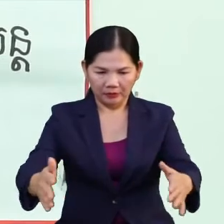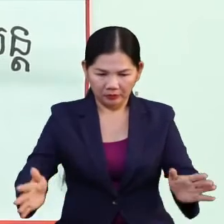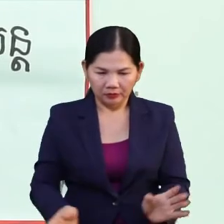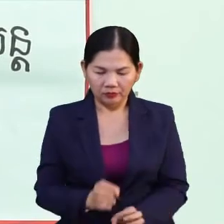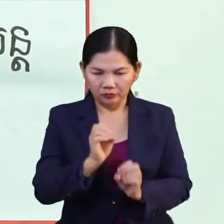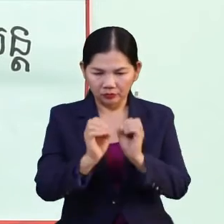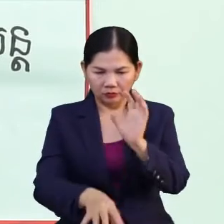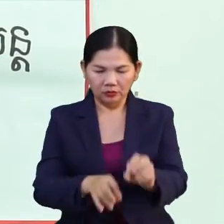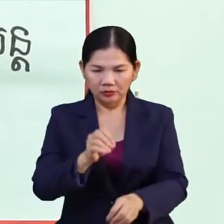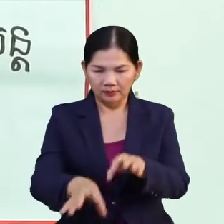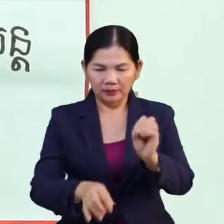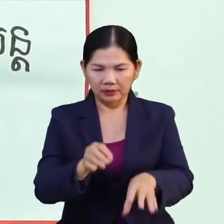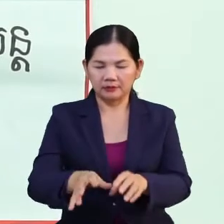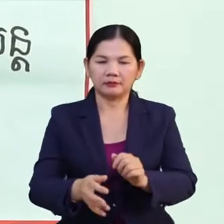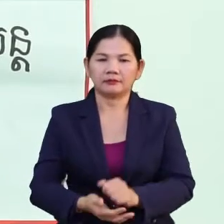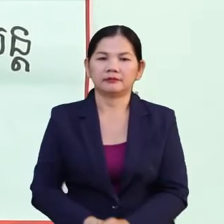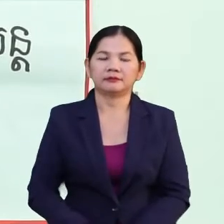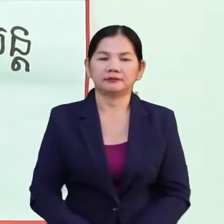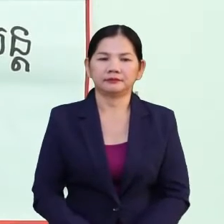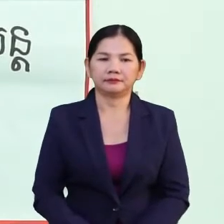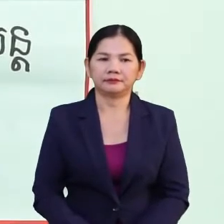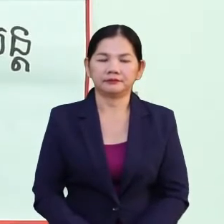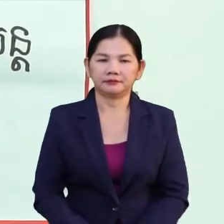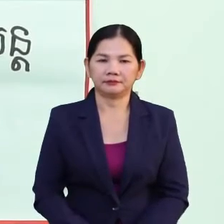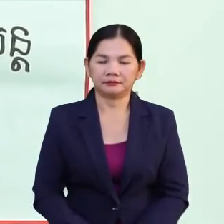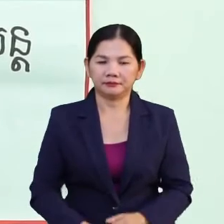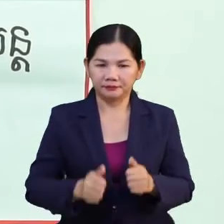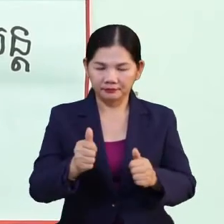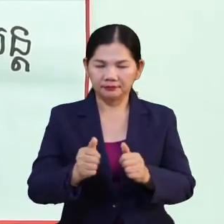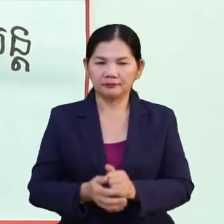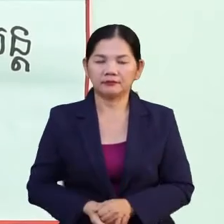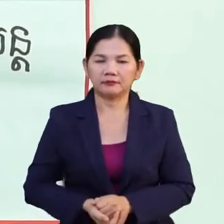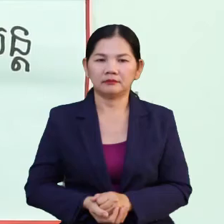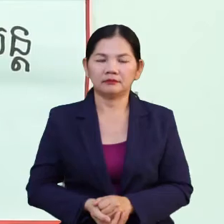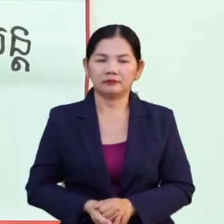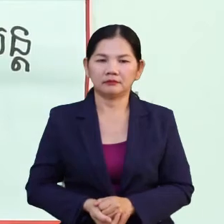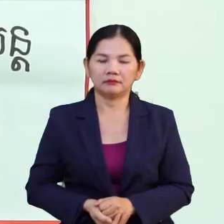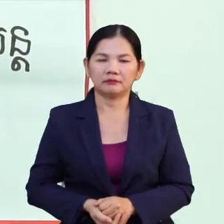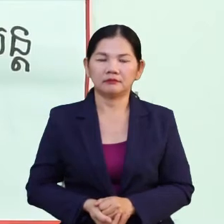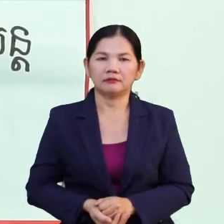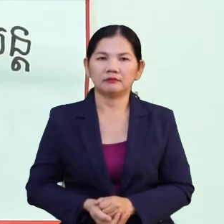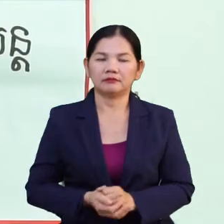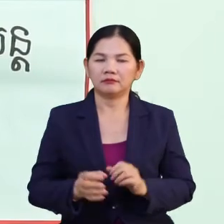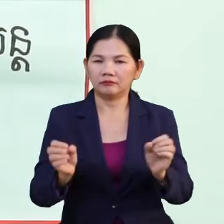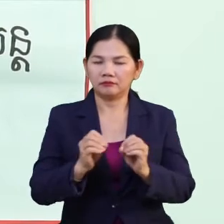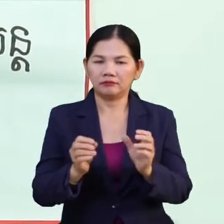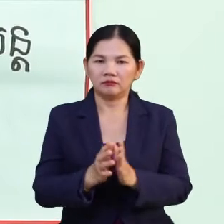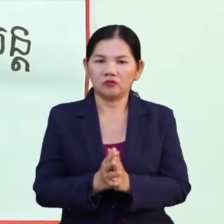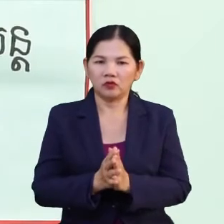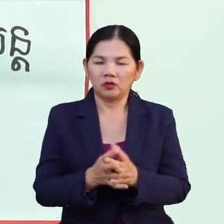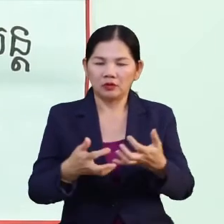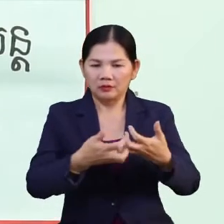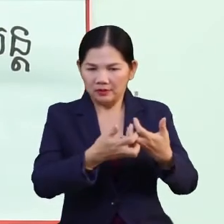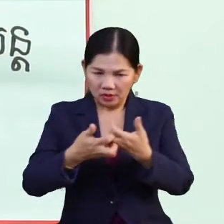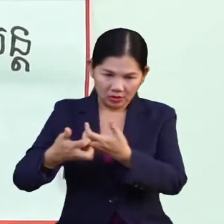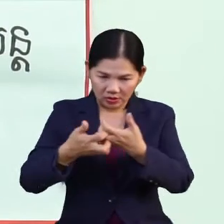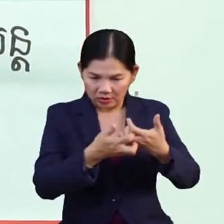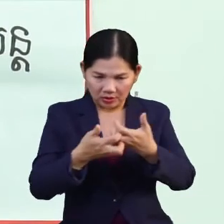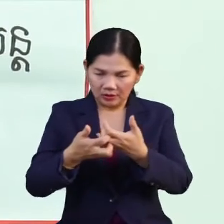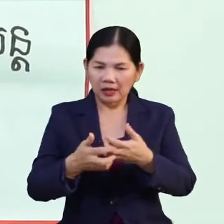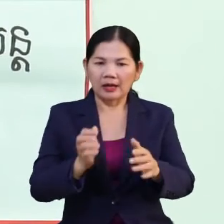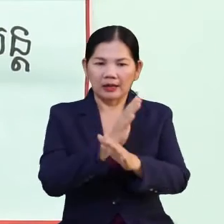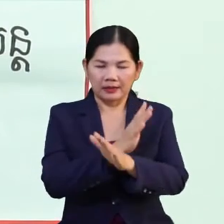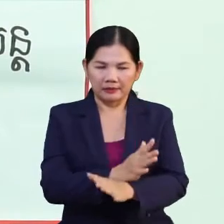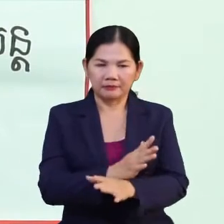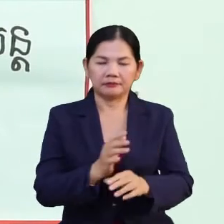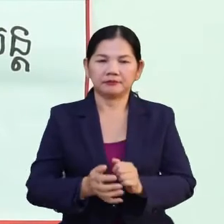វាយកទៅចោលនៅក្នុងធុងសំសម្រាមចាល្អណាស់តោះបន្តទៀតគឺមិនប្រជ្រៀតគ្នាចាធម្ម